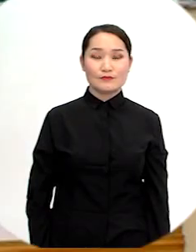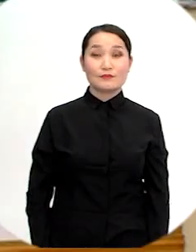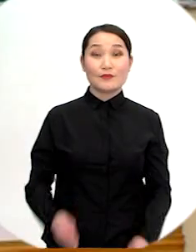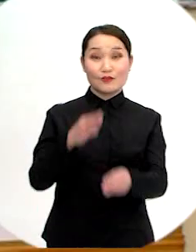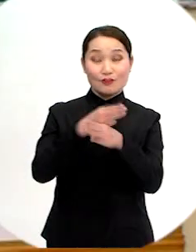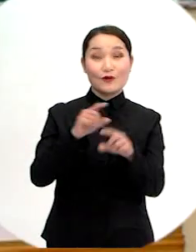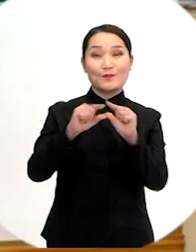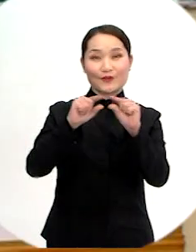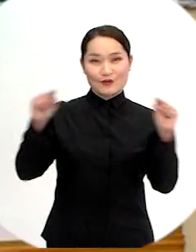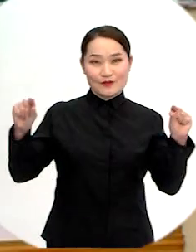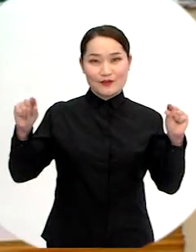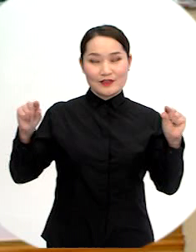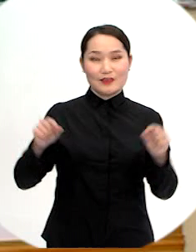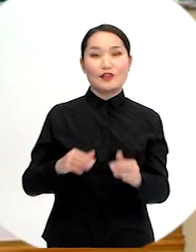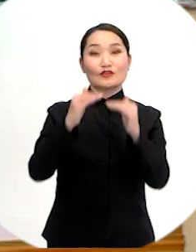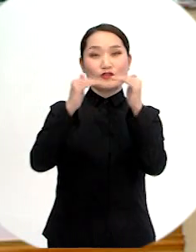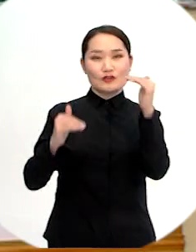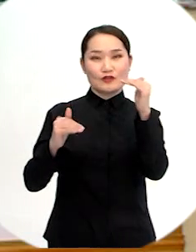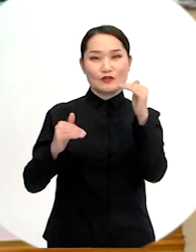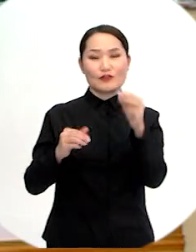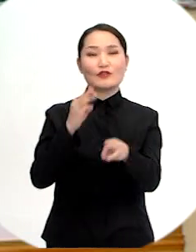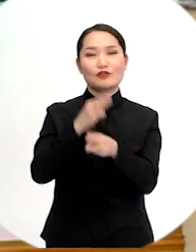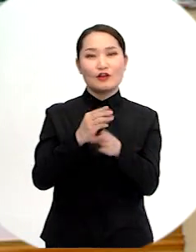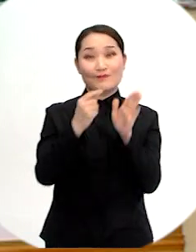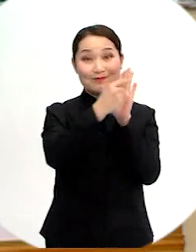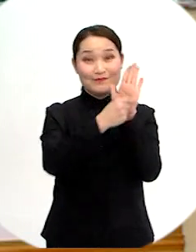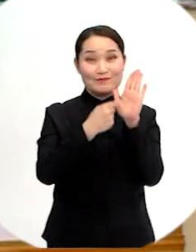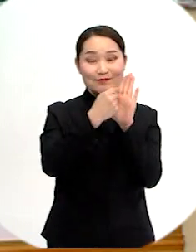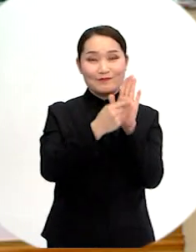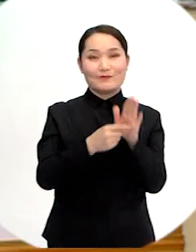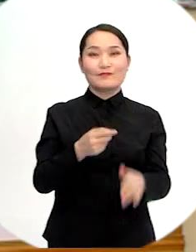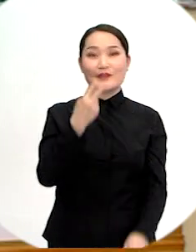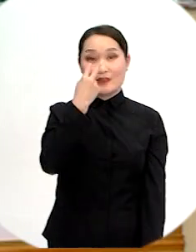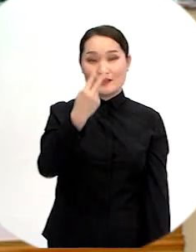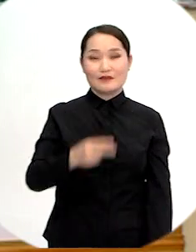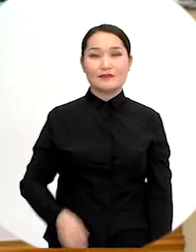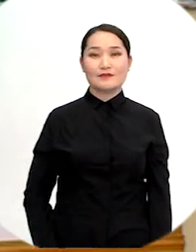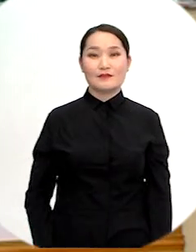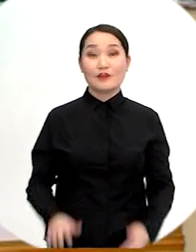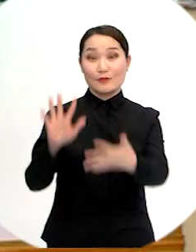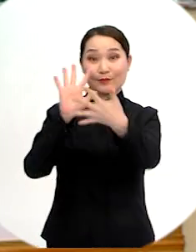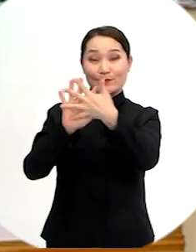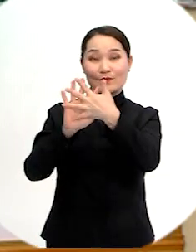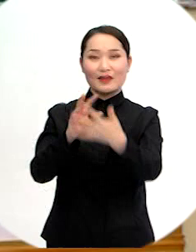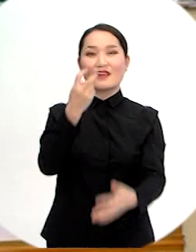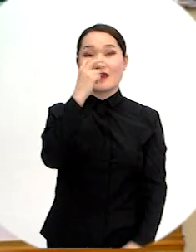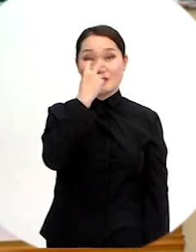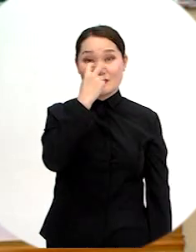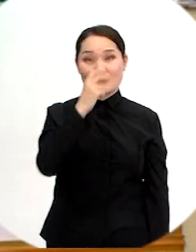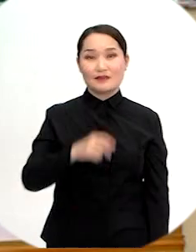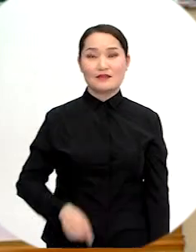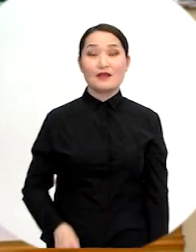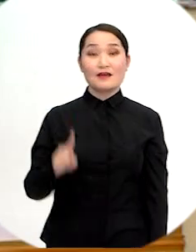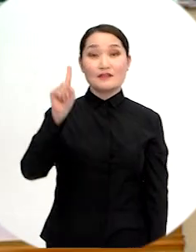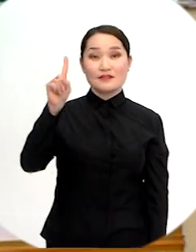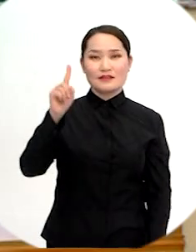Тоон шулуун дээр сондгой тоонуудаа дугуйлан тэмдэглэе. Дээр хүснэгтээ ажиглая. Дээр хүснэгт нь